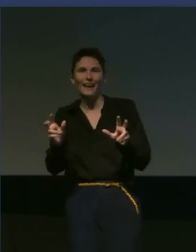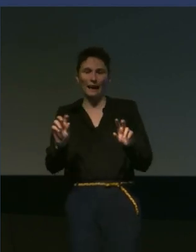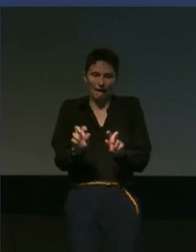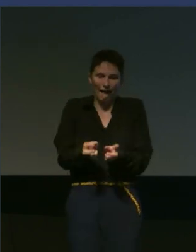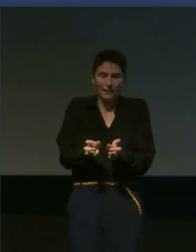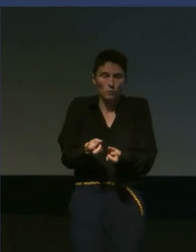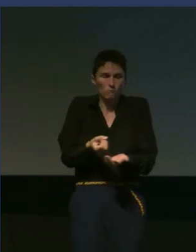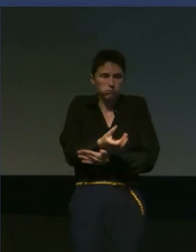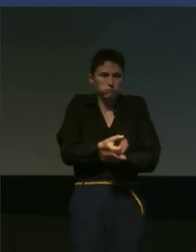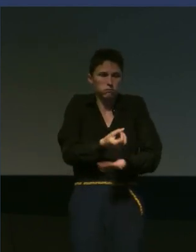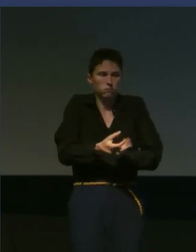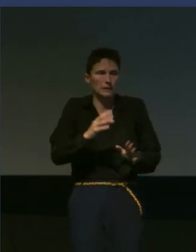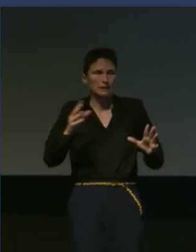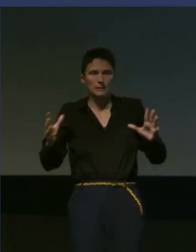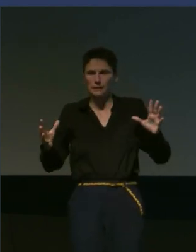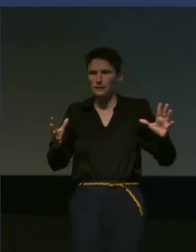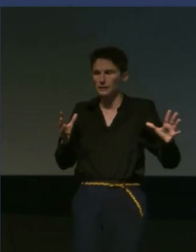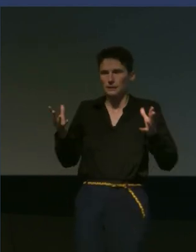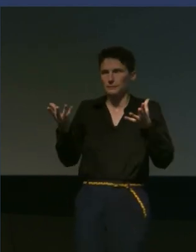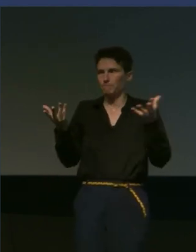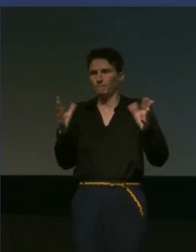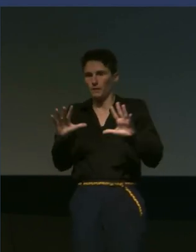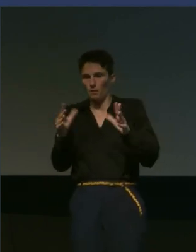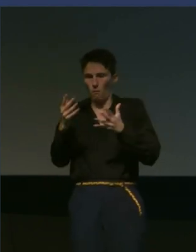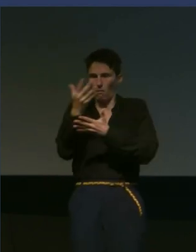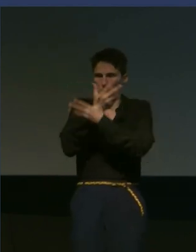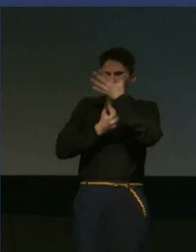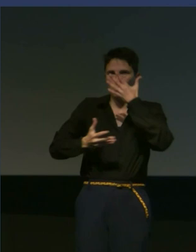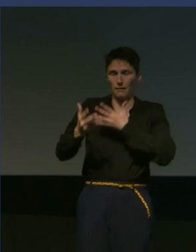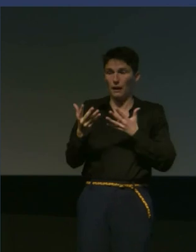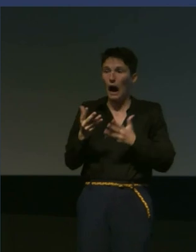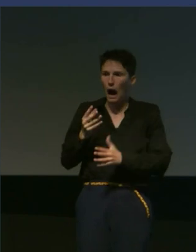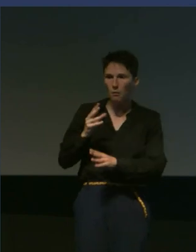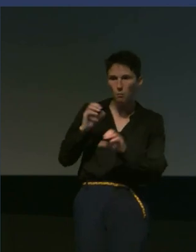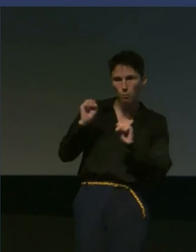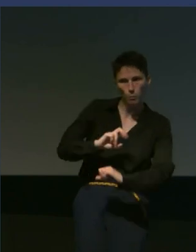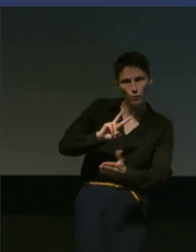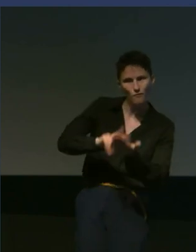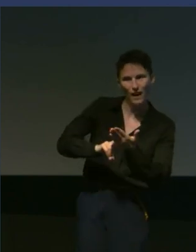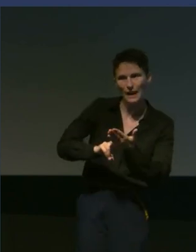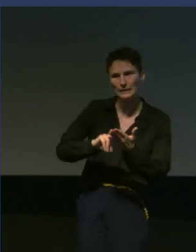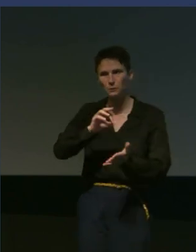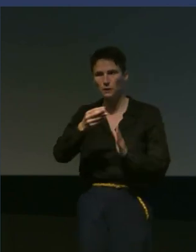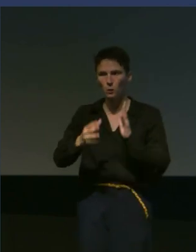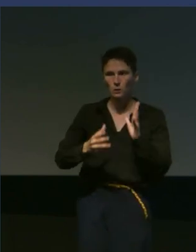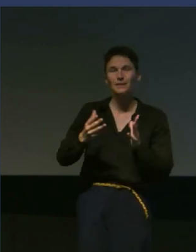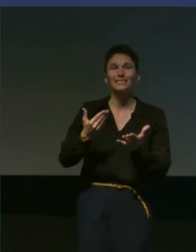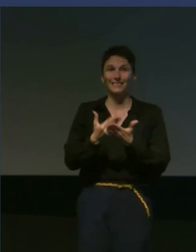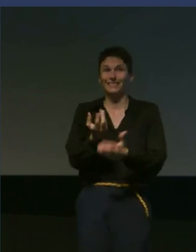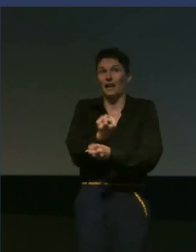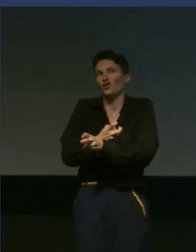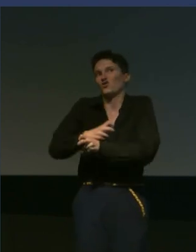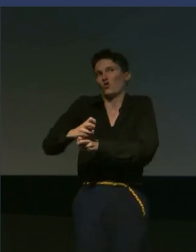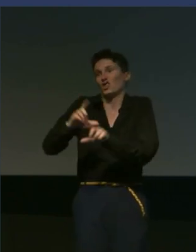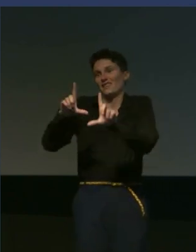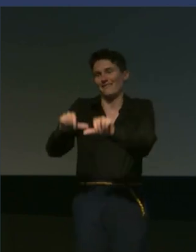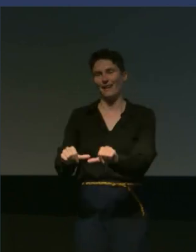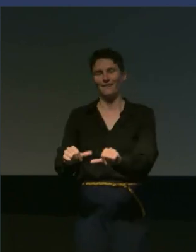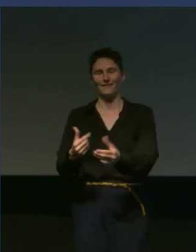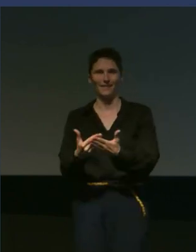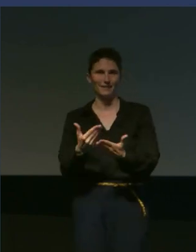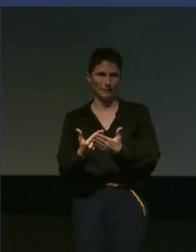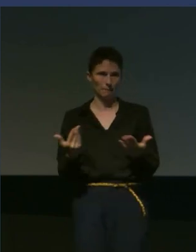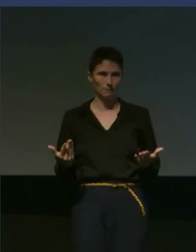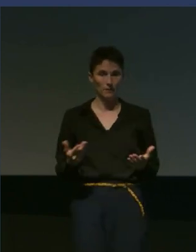même beaucoup plus c'est crédible en fait. Et c'est ça qui est vraiment dangereux. Et en fait,